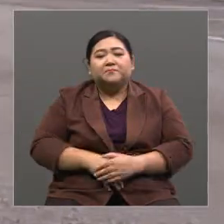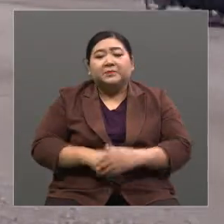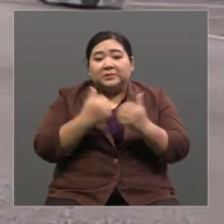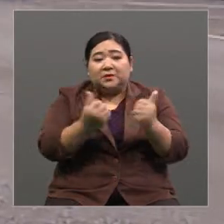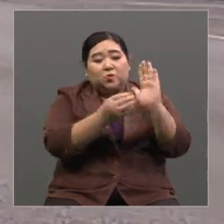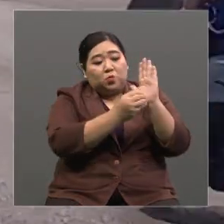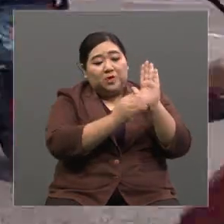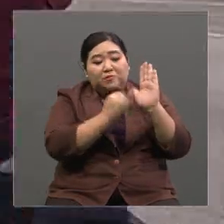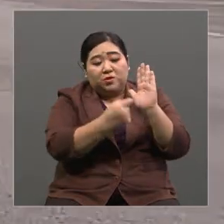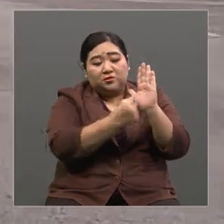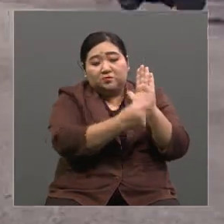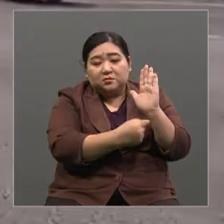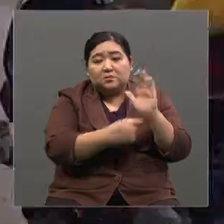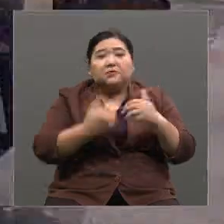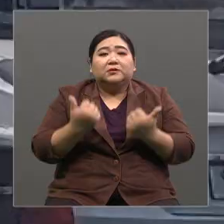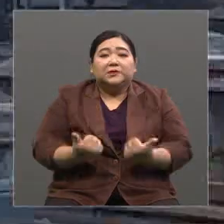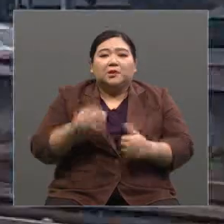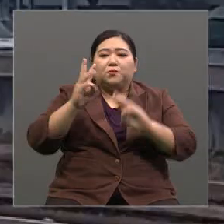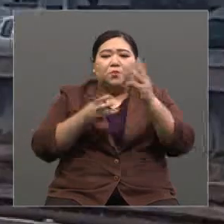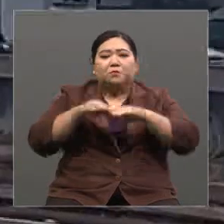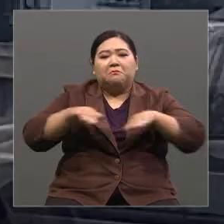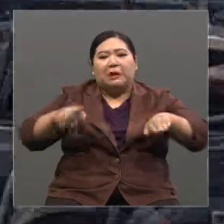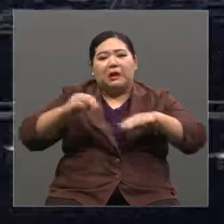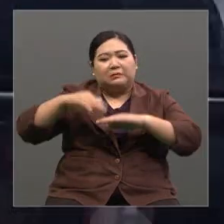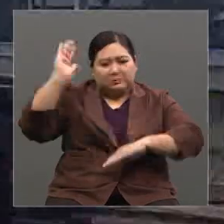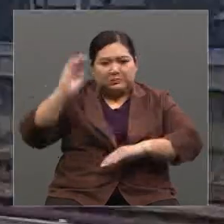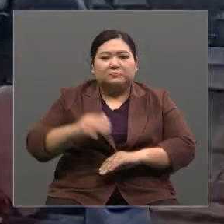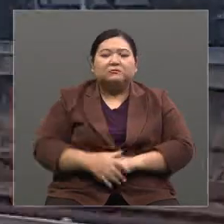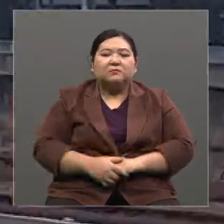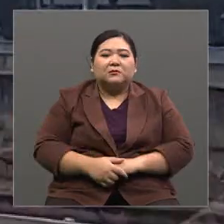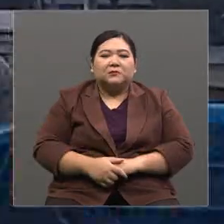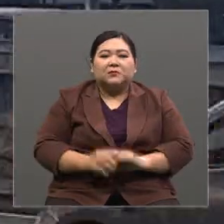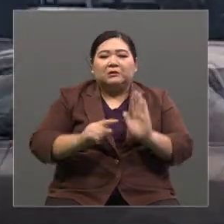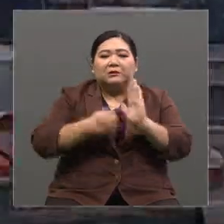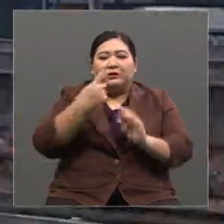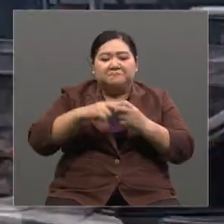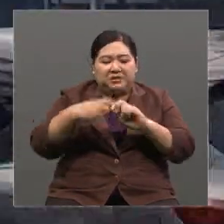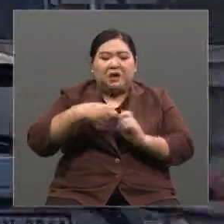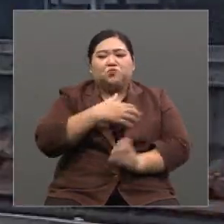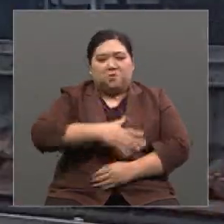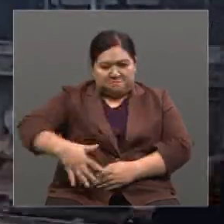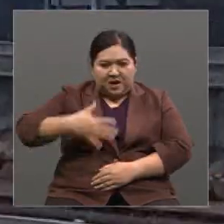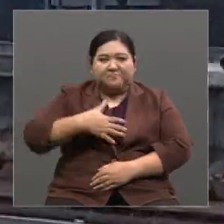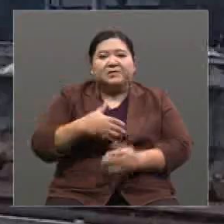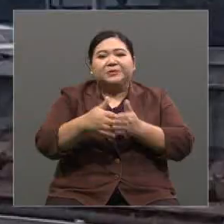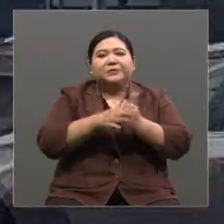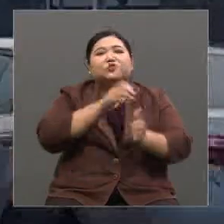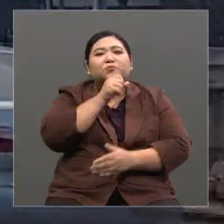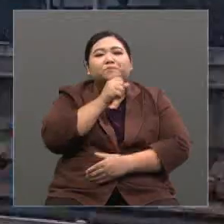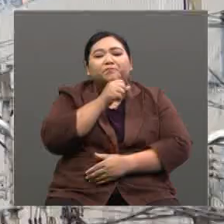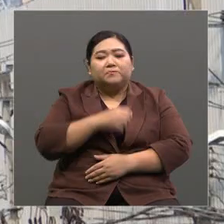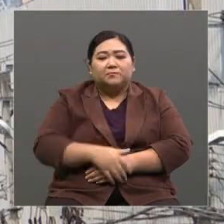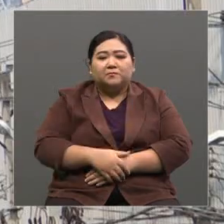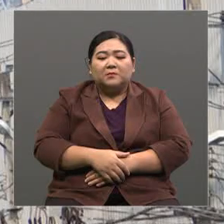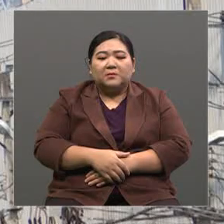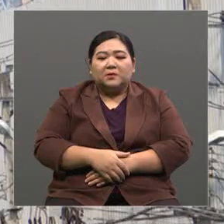ะวันนี้พ้นทส่วนใหญ่มีค่าฝุ่นเกินมาตรฐานในระดับที่เริมส่วงผลกระทบต่สุขภาพ หเประดัสีส้มนะคะก็